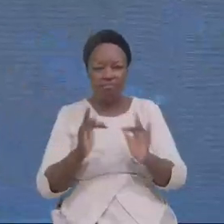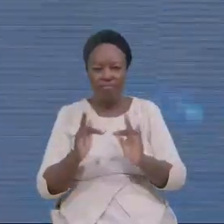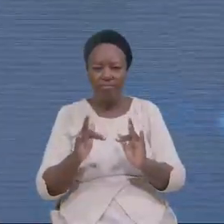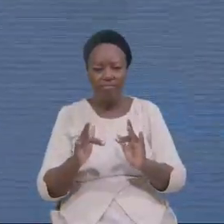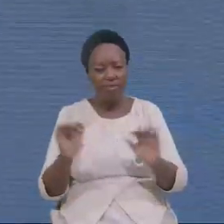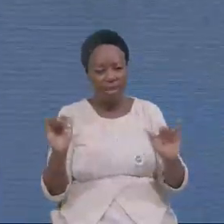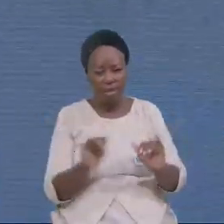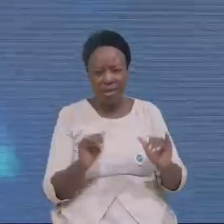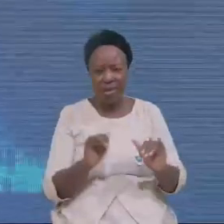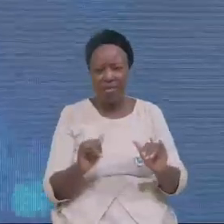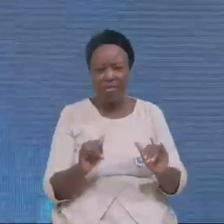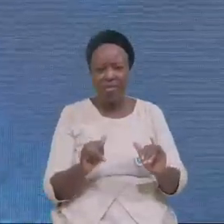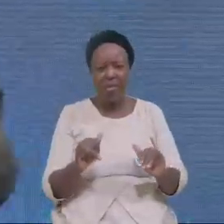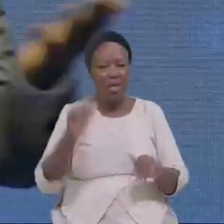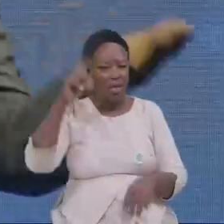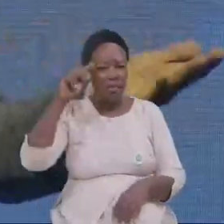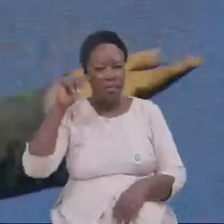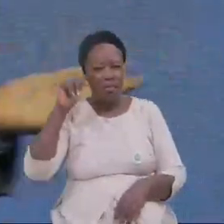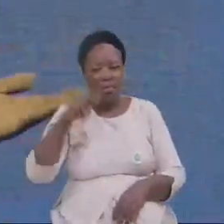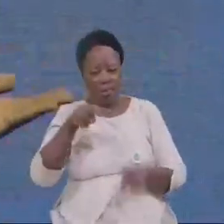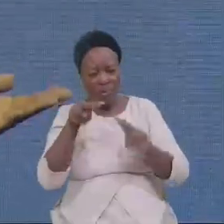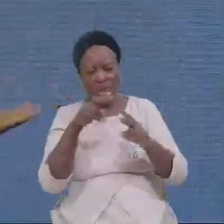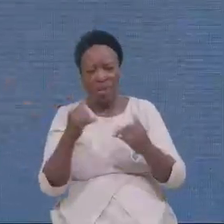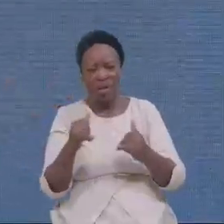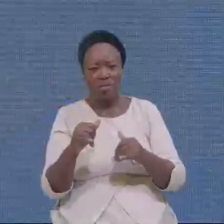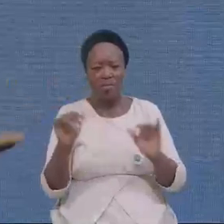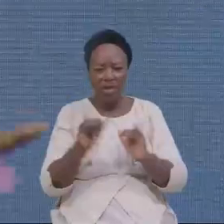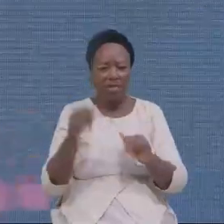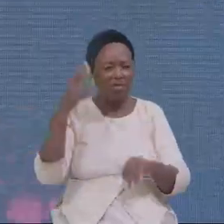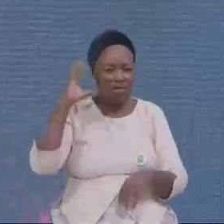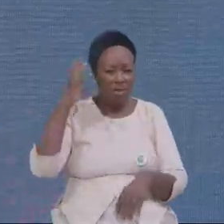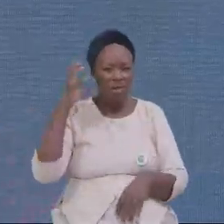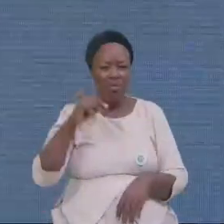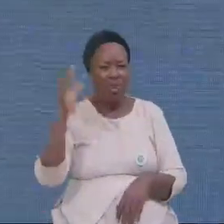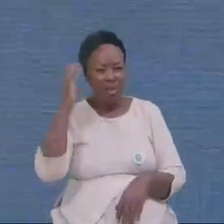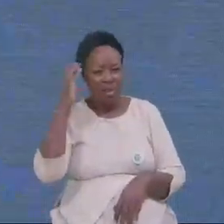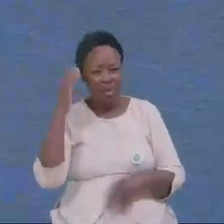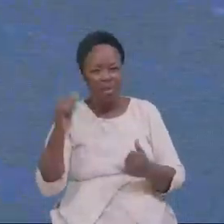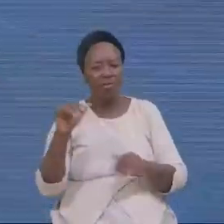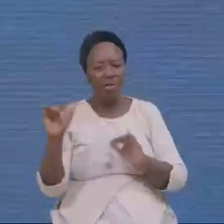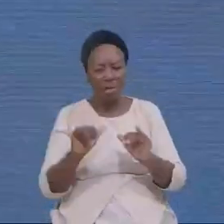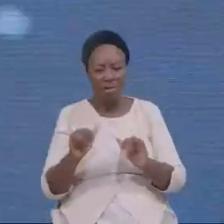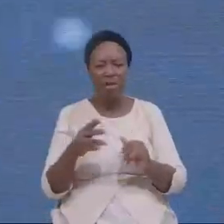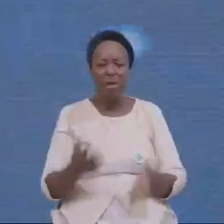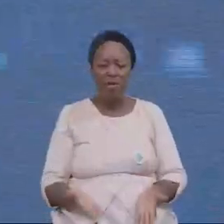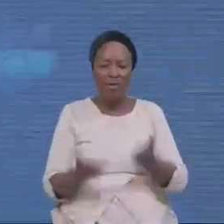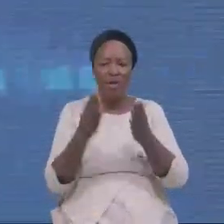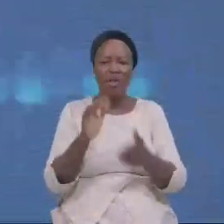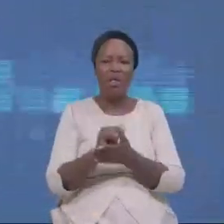chose à la télévision, tu suis la même chose à la radio, tu écoutes la même chose. Lève cette